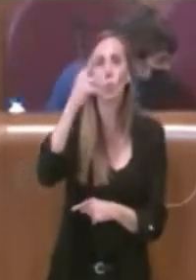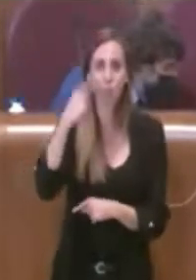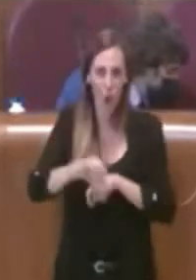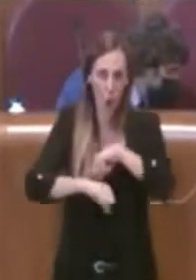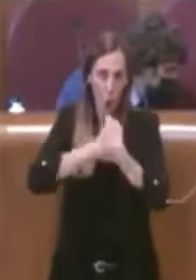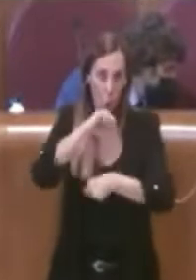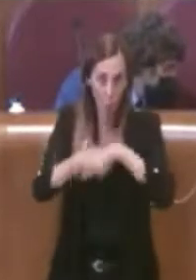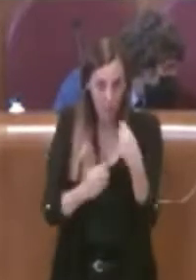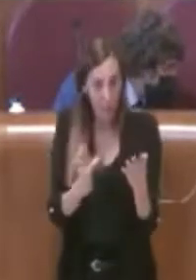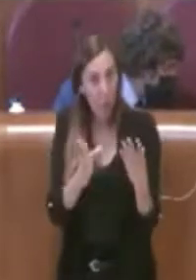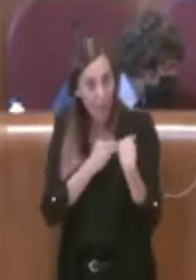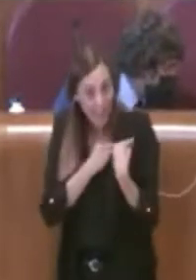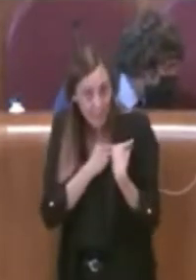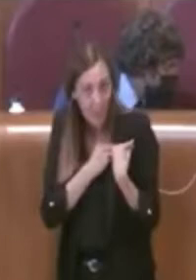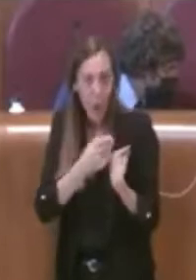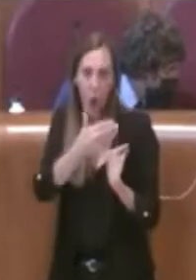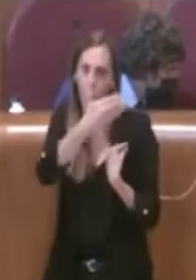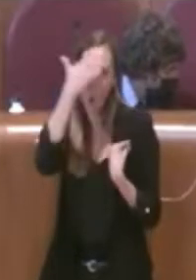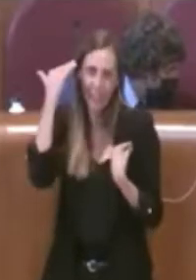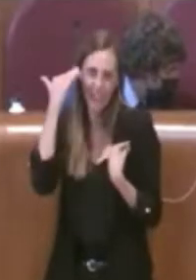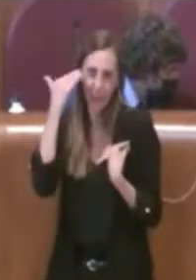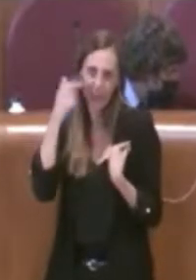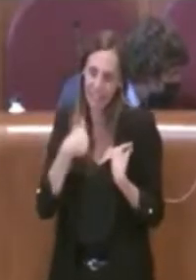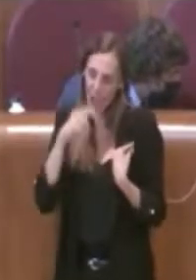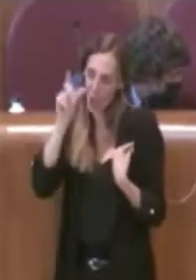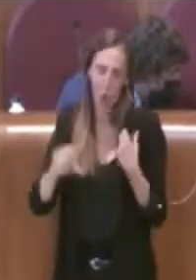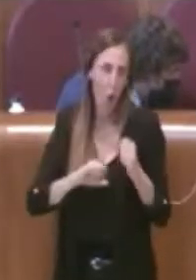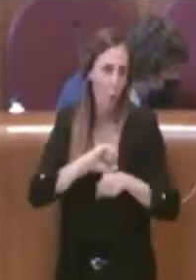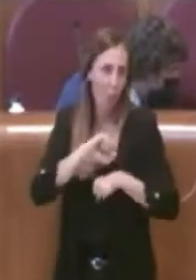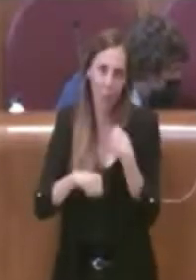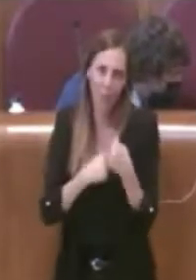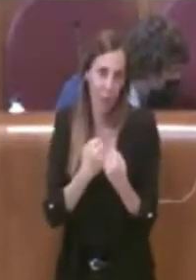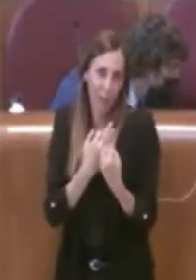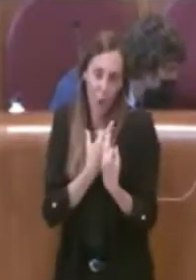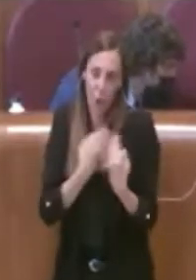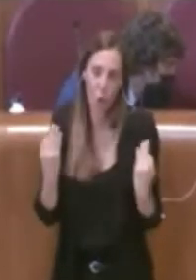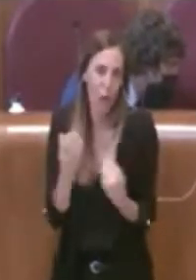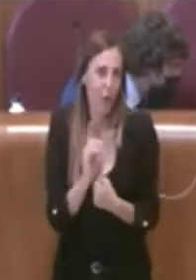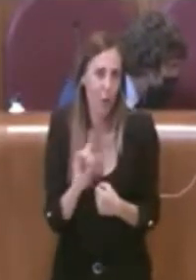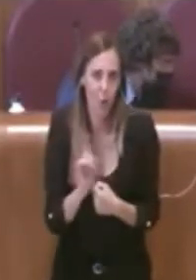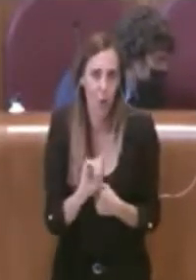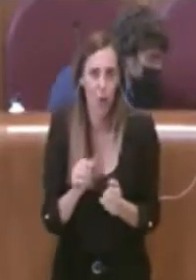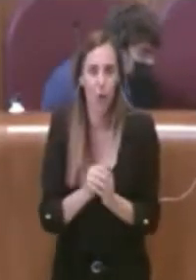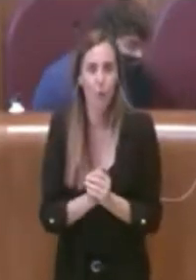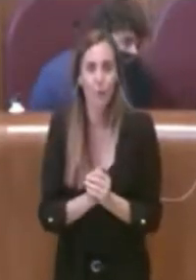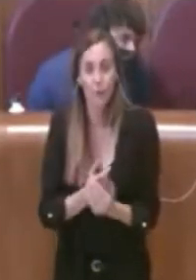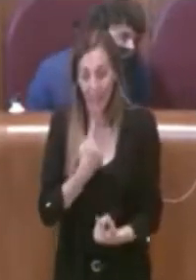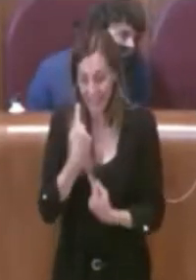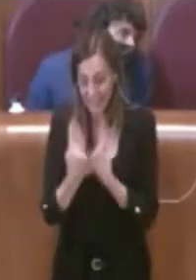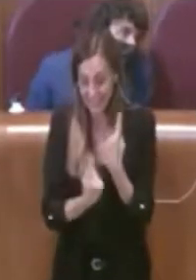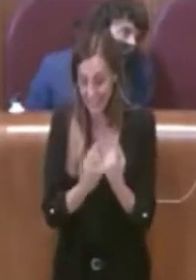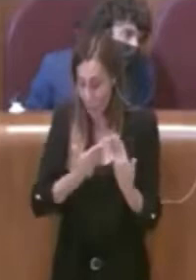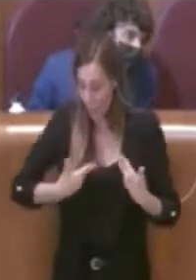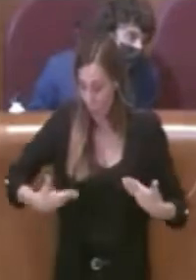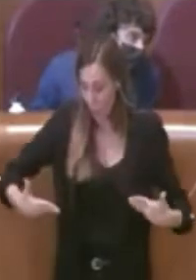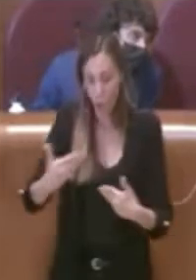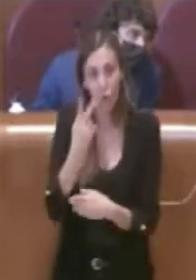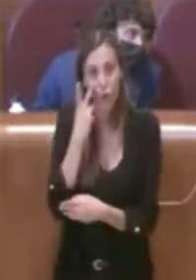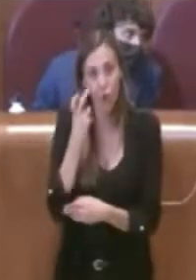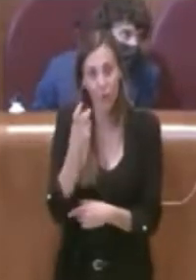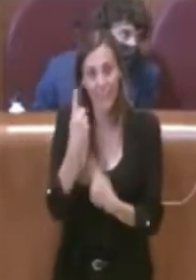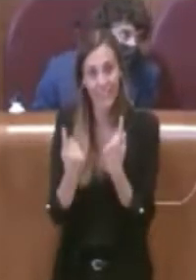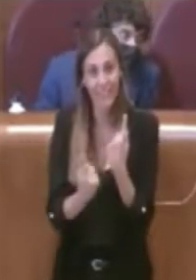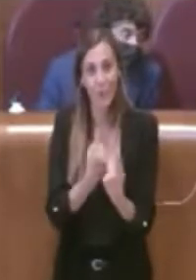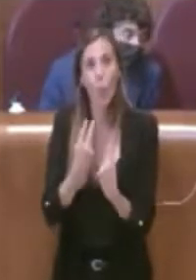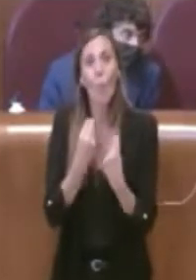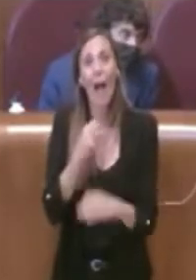questo è un comportamento responsabile detto francamente secondo me non lo è ci ritroviamo anche nella situazione in cui nel momento in cui